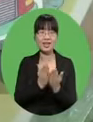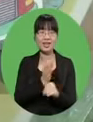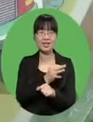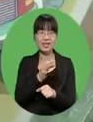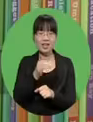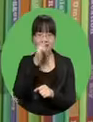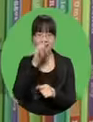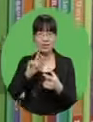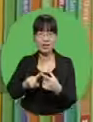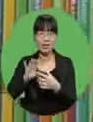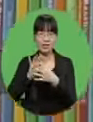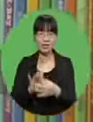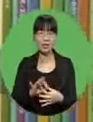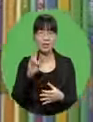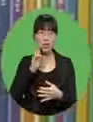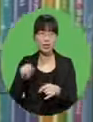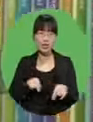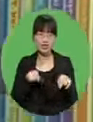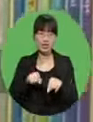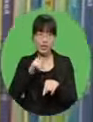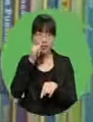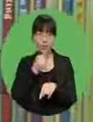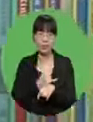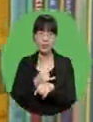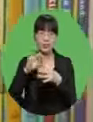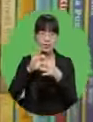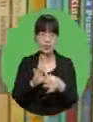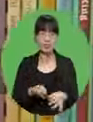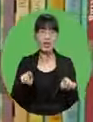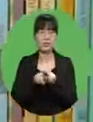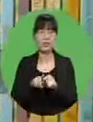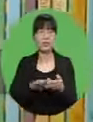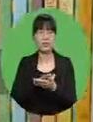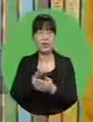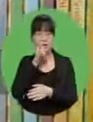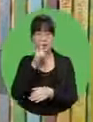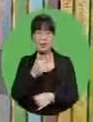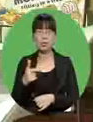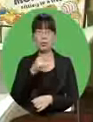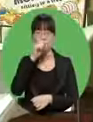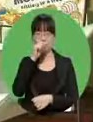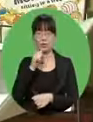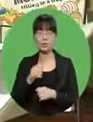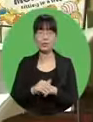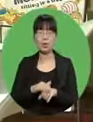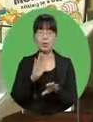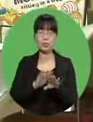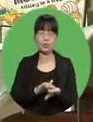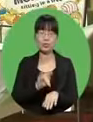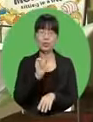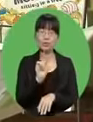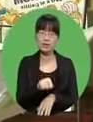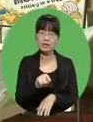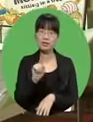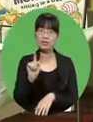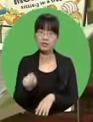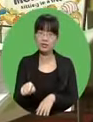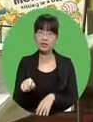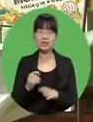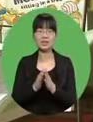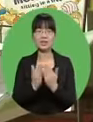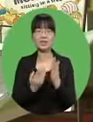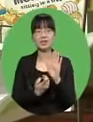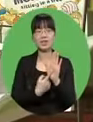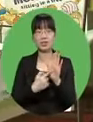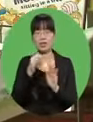그리고 그것만 계속 노래를 틀어주고 같이 하면서 놀았더니 애들이 너무 좋아하고 손가락을 짚고 그 책에